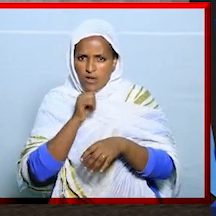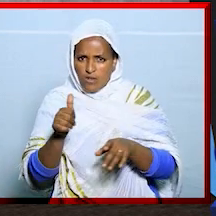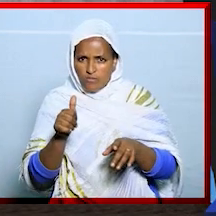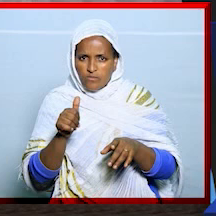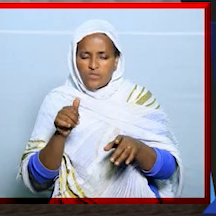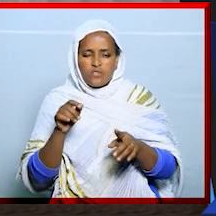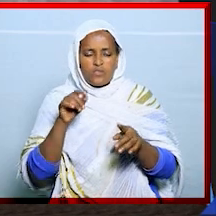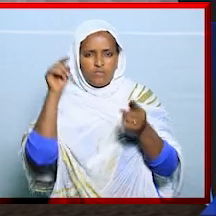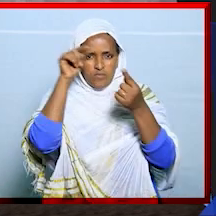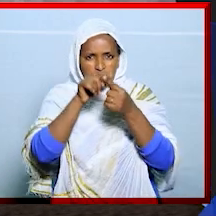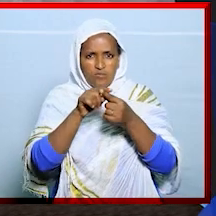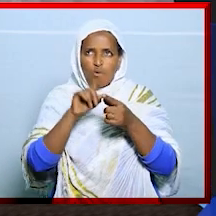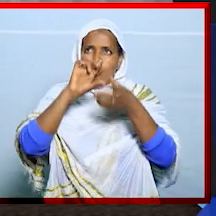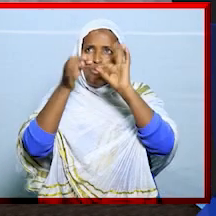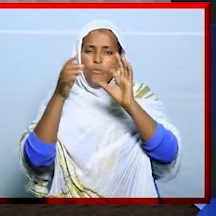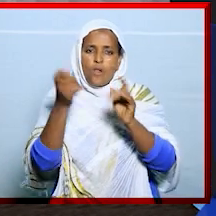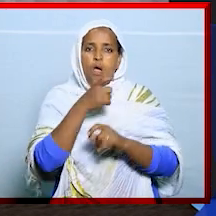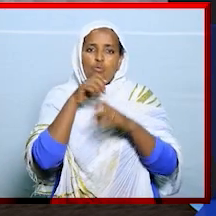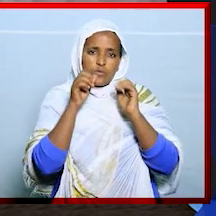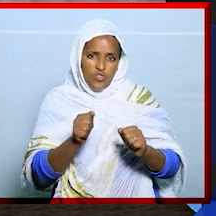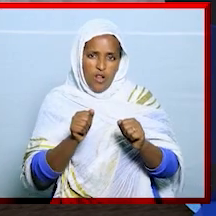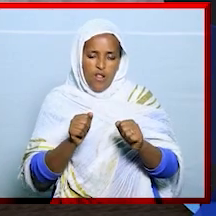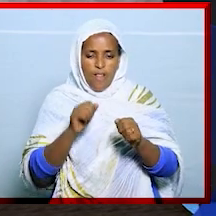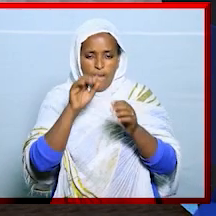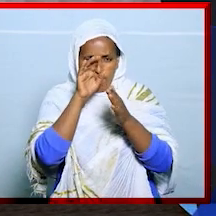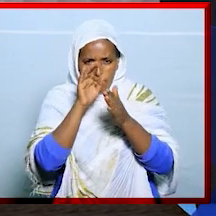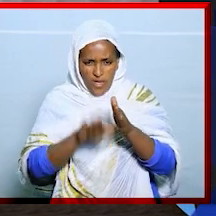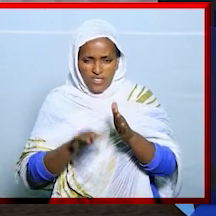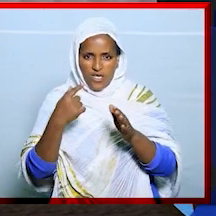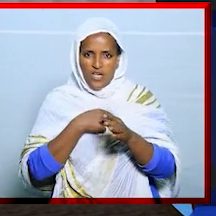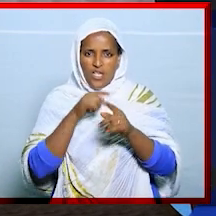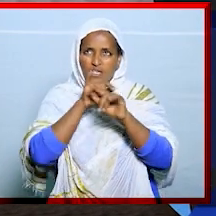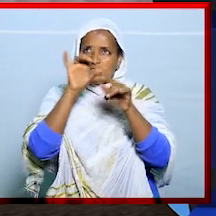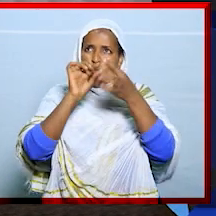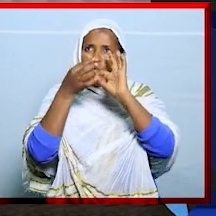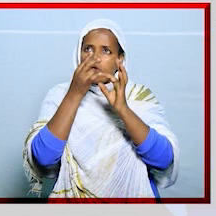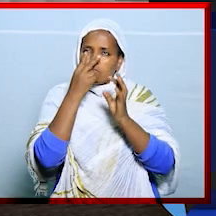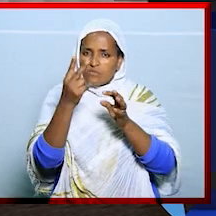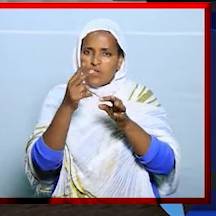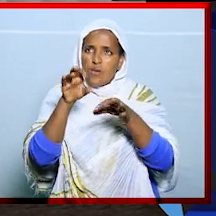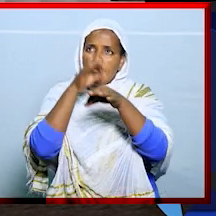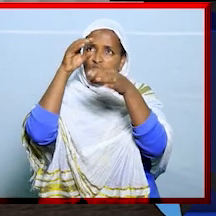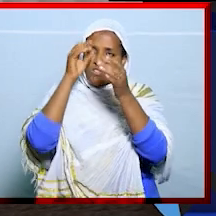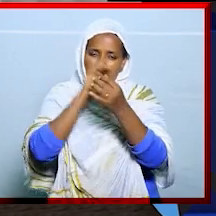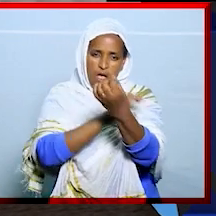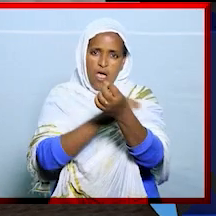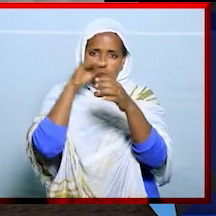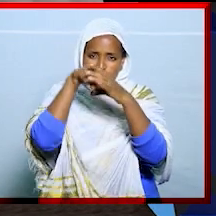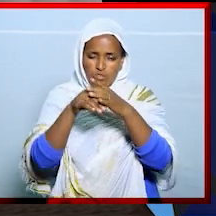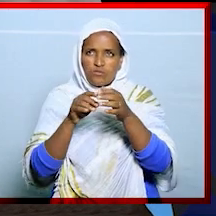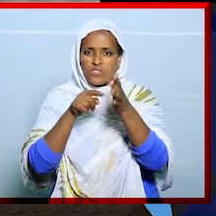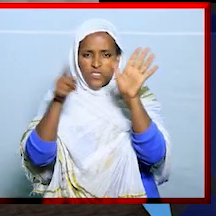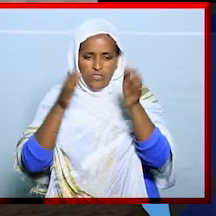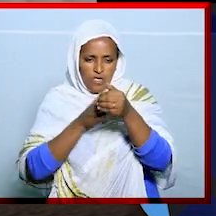አይነት አይደለም፣ ወይም ደግሞ ጨርሶ ኮከብም ላይሆን ይችላል። ቢያንስ ለእኔ እንደዚያ መስሎ ይታየኛል። የሆነ መንፈሳዊ ኃይል በዚህ አይነት